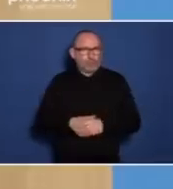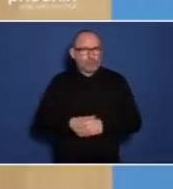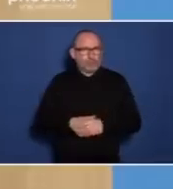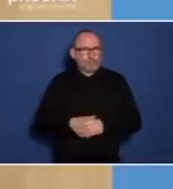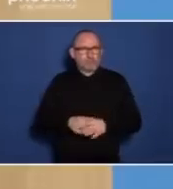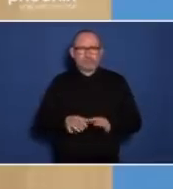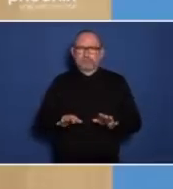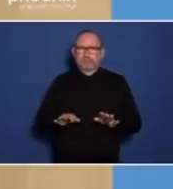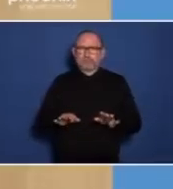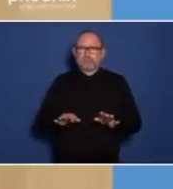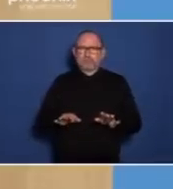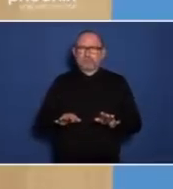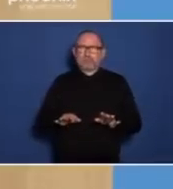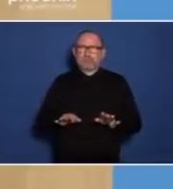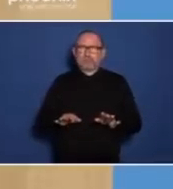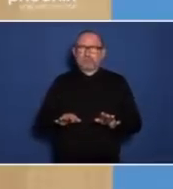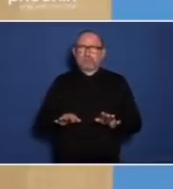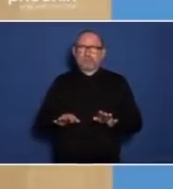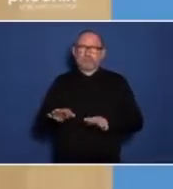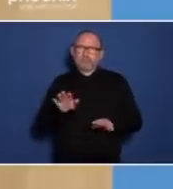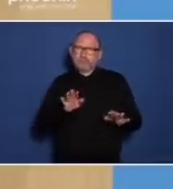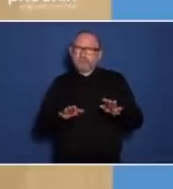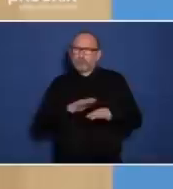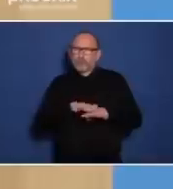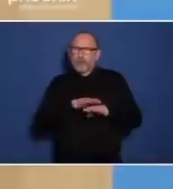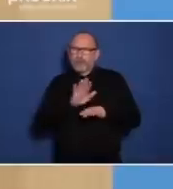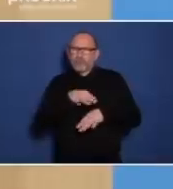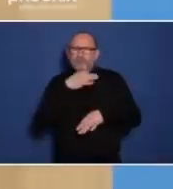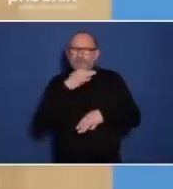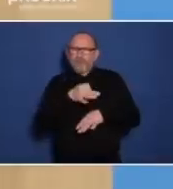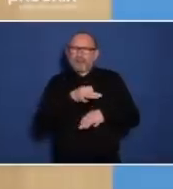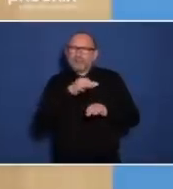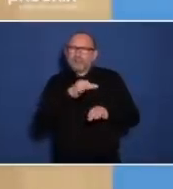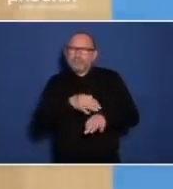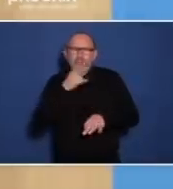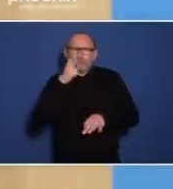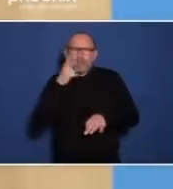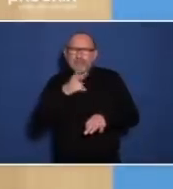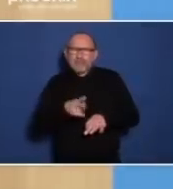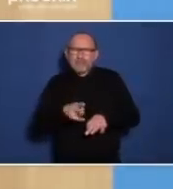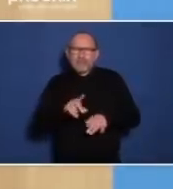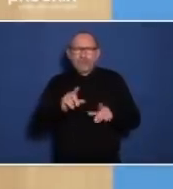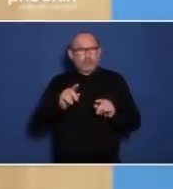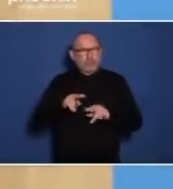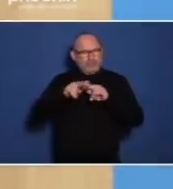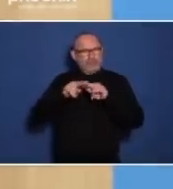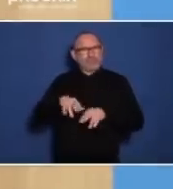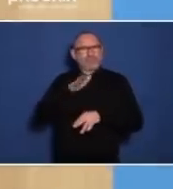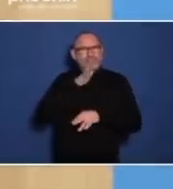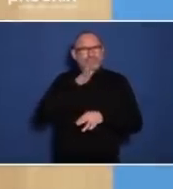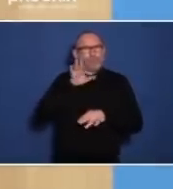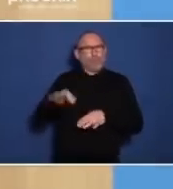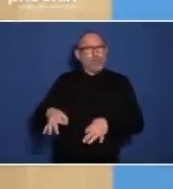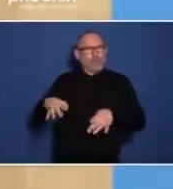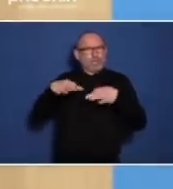mir nicht sicher, ob ich die Frage verstanden habe. Also solange ein Restrisiko besteht,